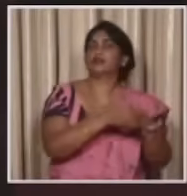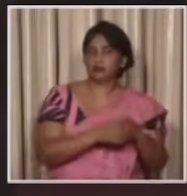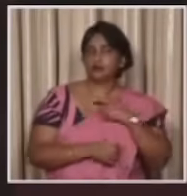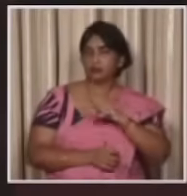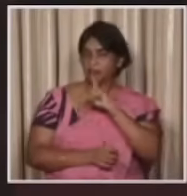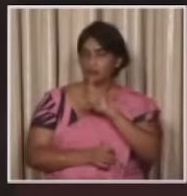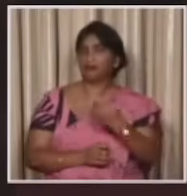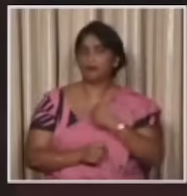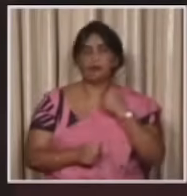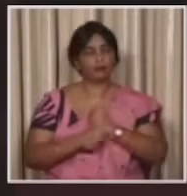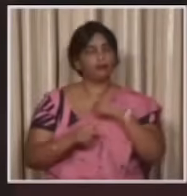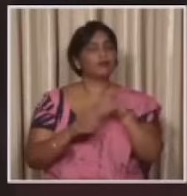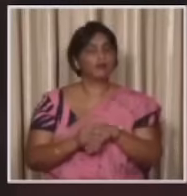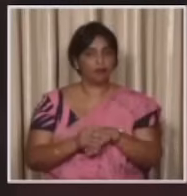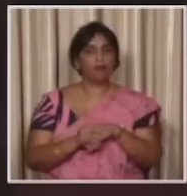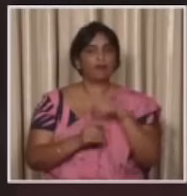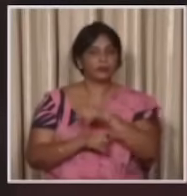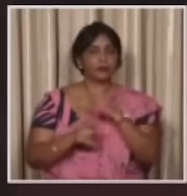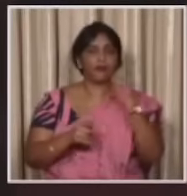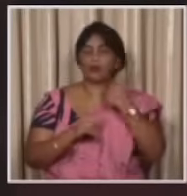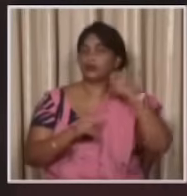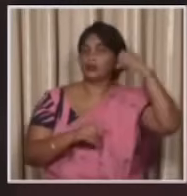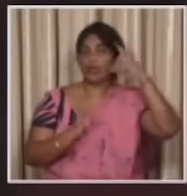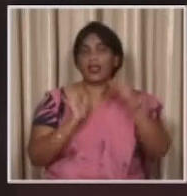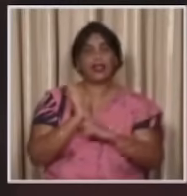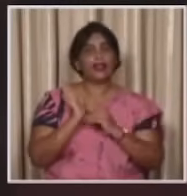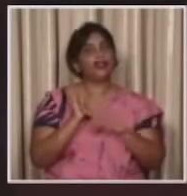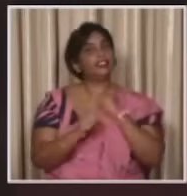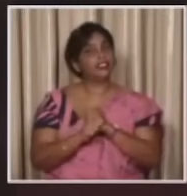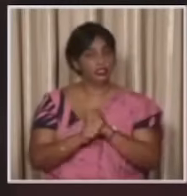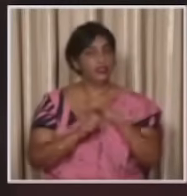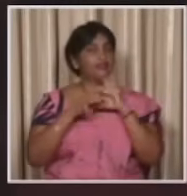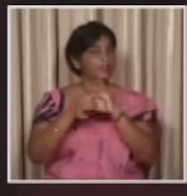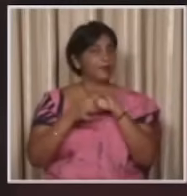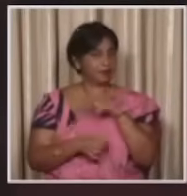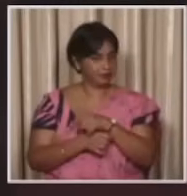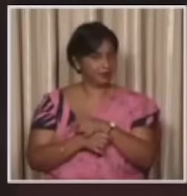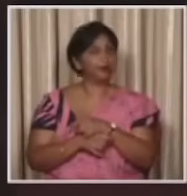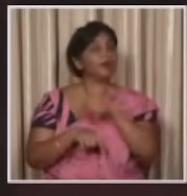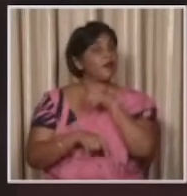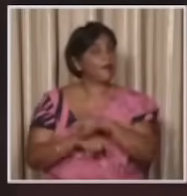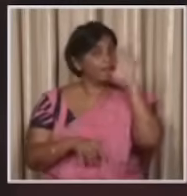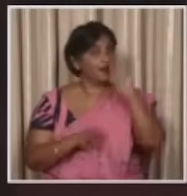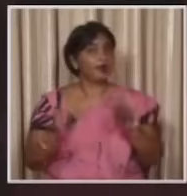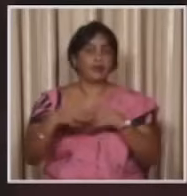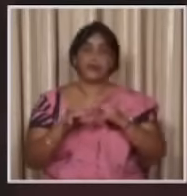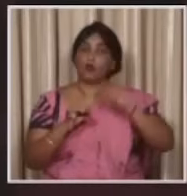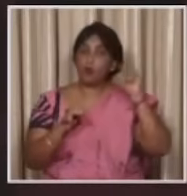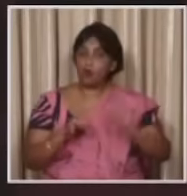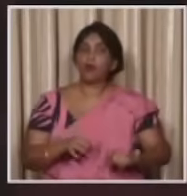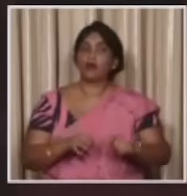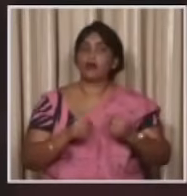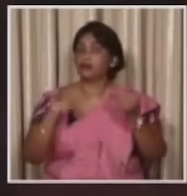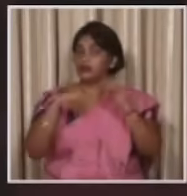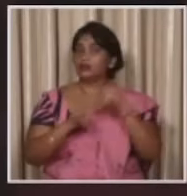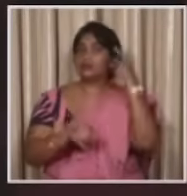කියන්නම්. අපේ ආණ්ඩුවට ගෙනාව නිව් ෆෝට්‍රස් එනර්ජි කියලා LNG සප්ලයි එක, ඉන්ෆ්‍රාස්ට්‍රක්චර් එක. මේකට ගෙනාම කැබිනට් මණ්ඩලයේම ඉන්නේ උන් කියලා විරුද්ධ